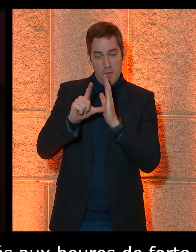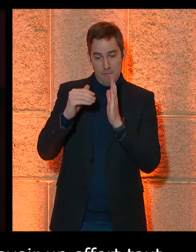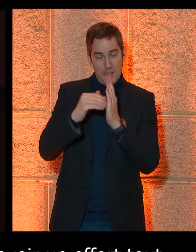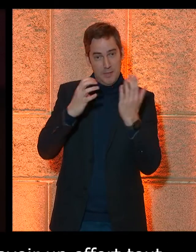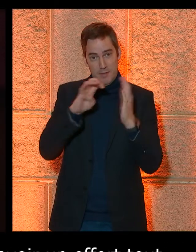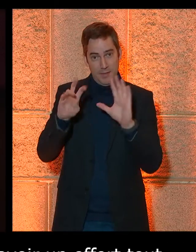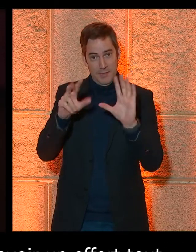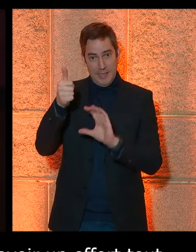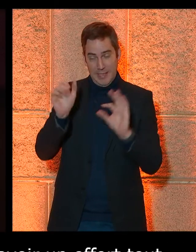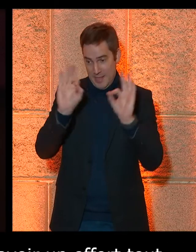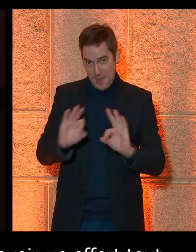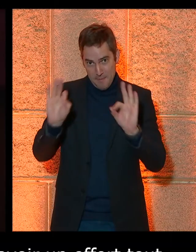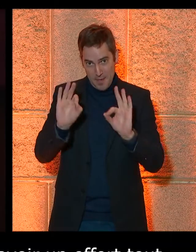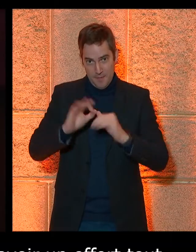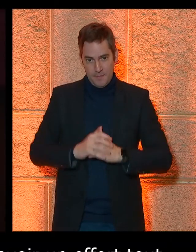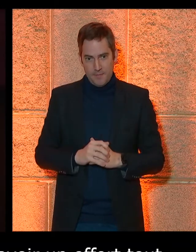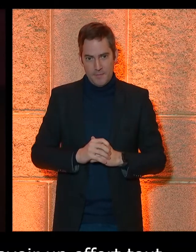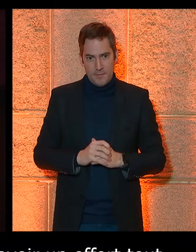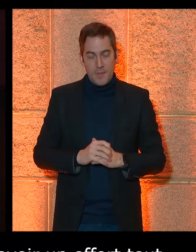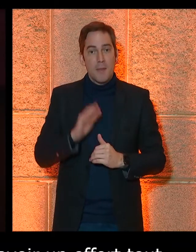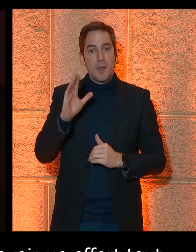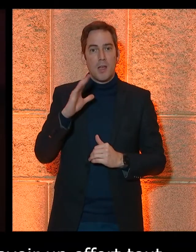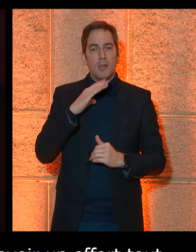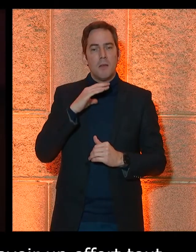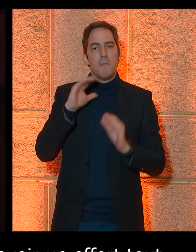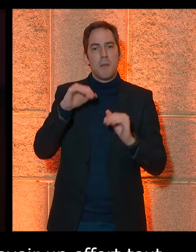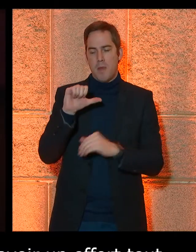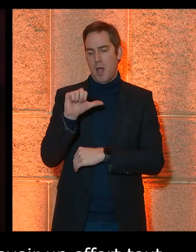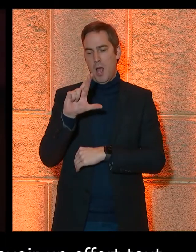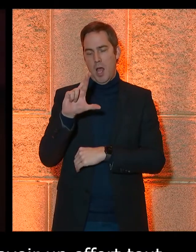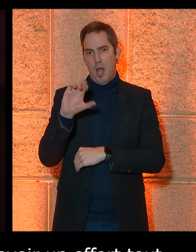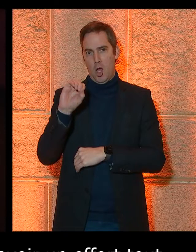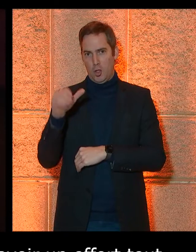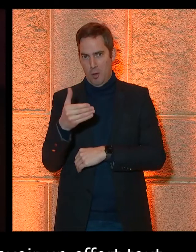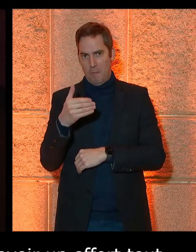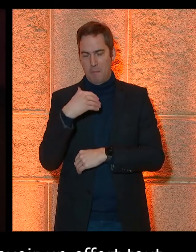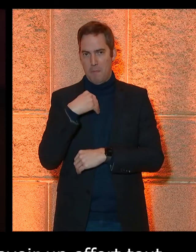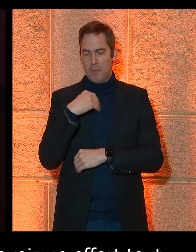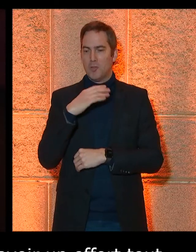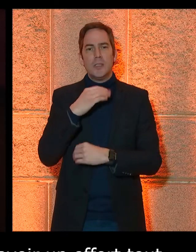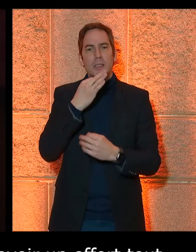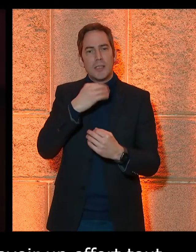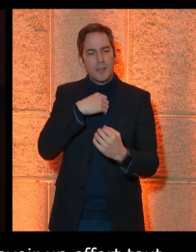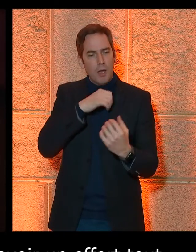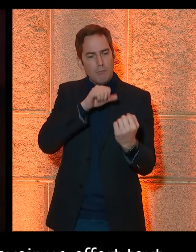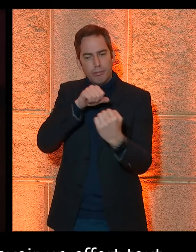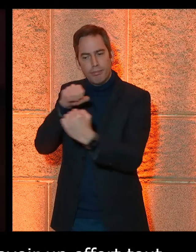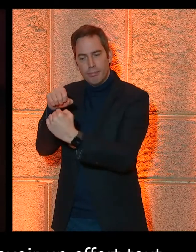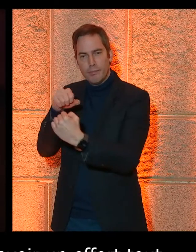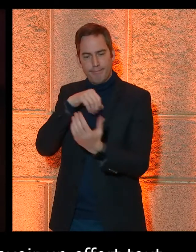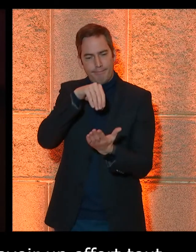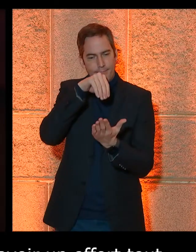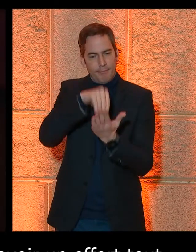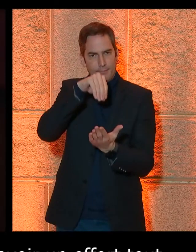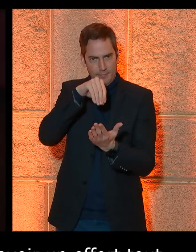1986, mais certaines obligations ont été insérées par l'ARCOM dans les conventions d'un certain nombre d'éditeurs,